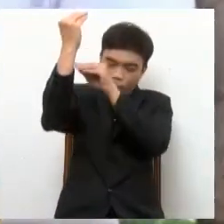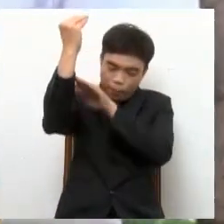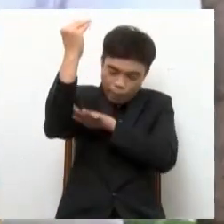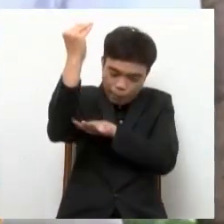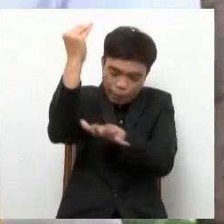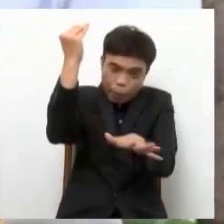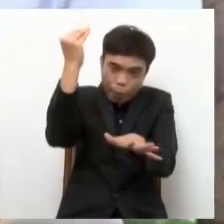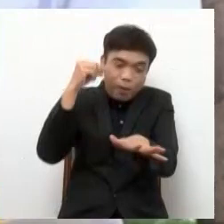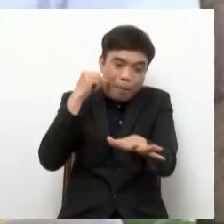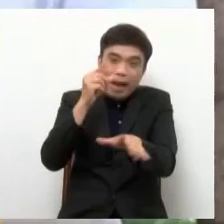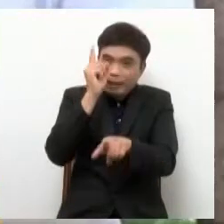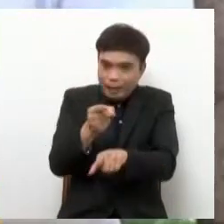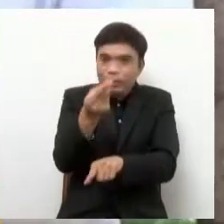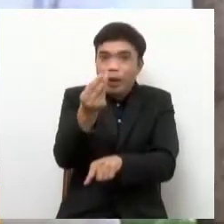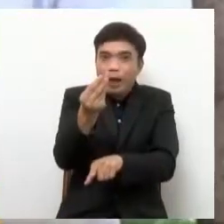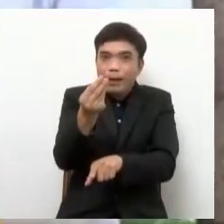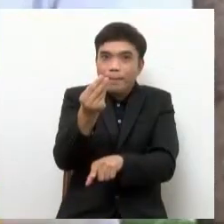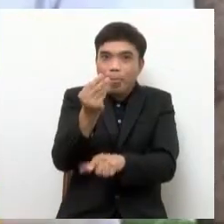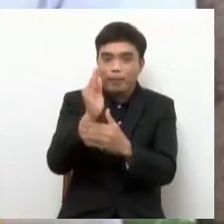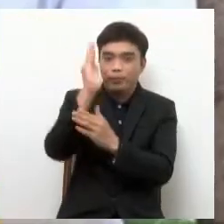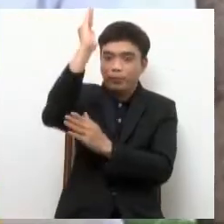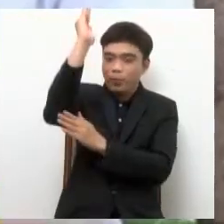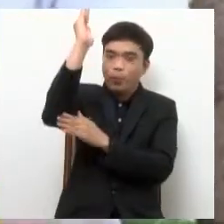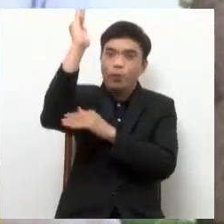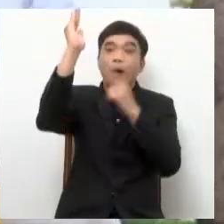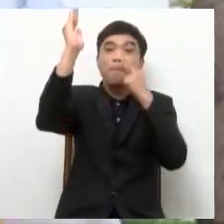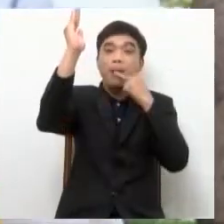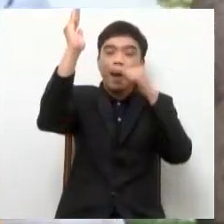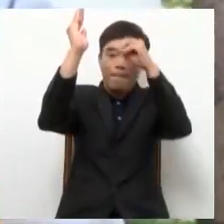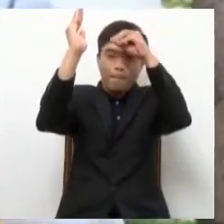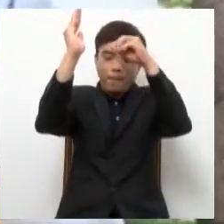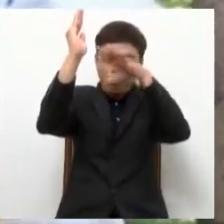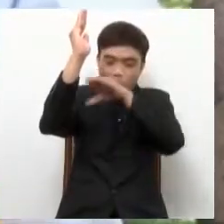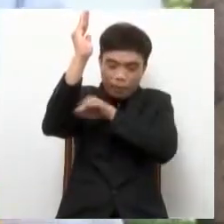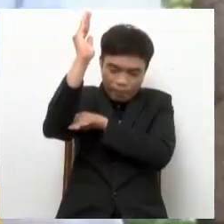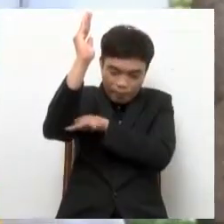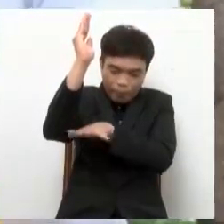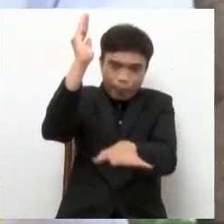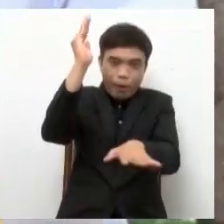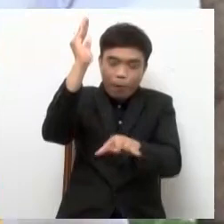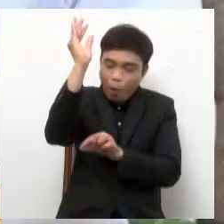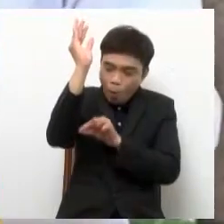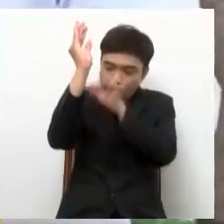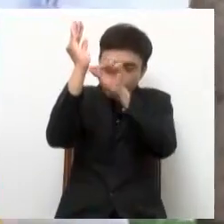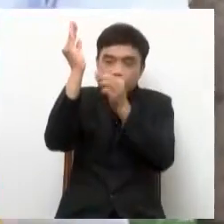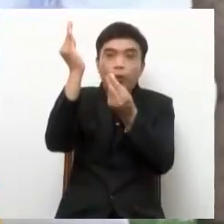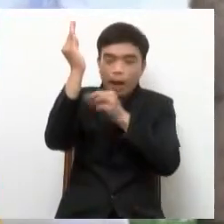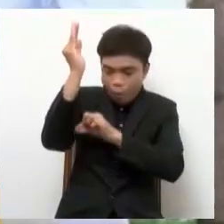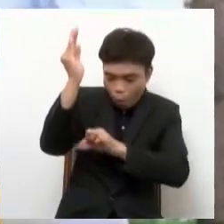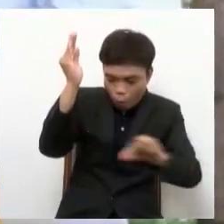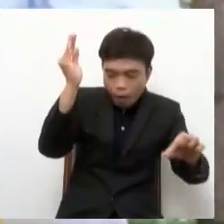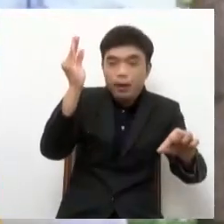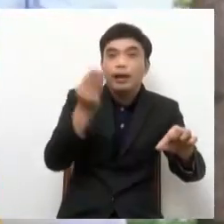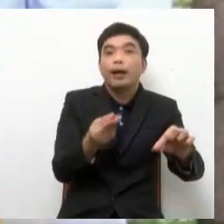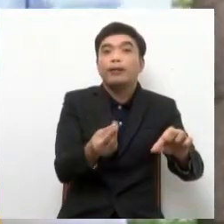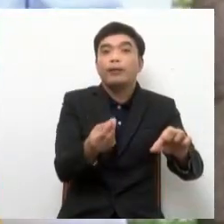1เราตั้งไม้แบบให้มันขนานกับต้นไม้จริงนะครับแล้วก็วัดความสูงของไม้แบบว่าสูงเท่าไหร่2วัดความยาว